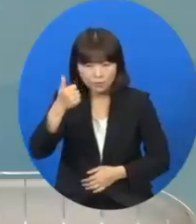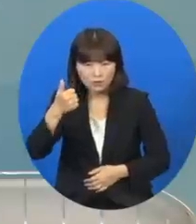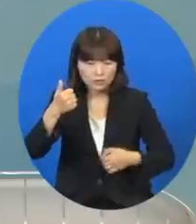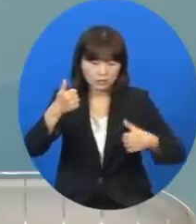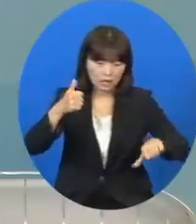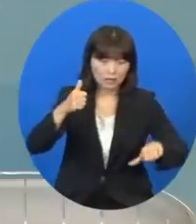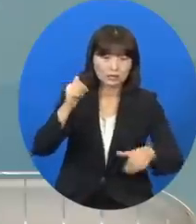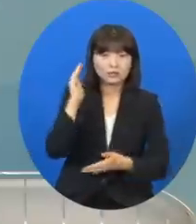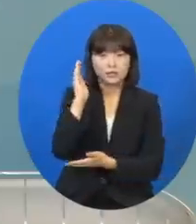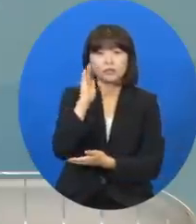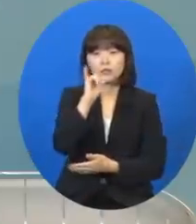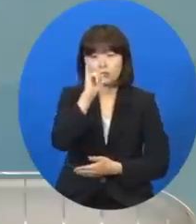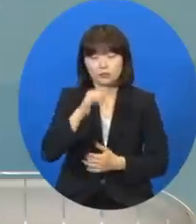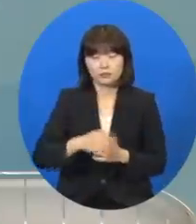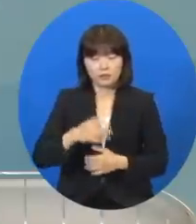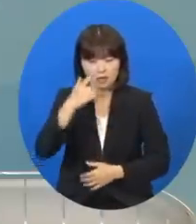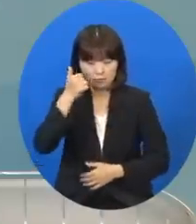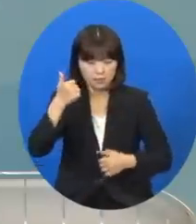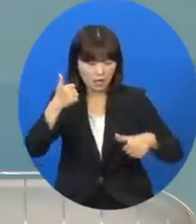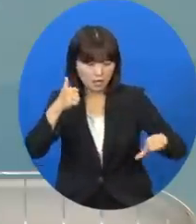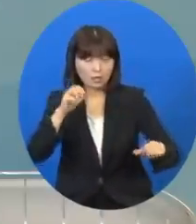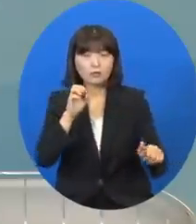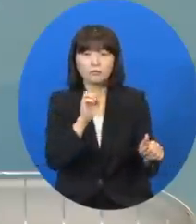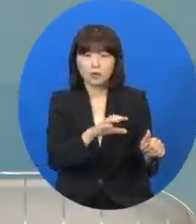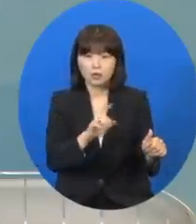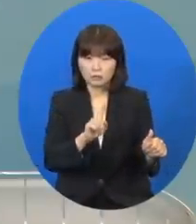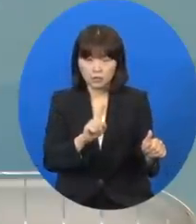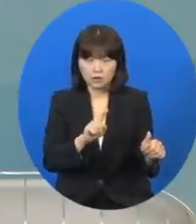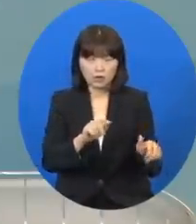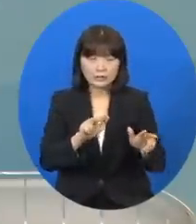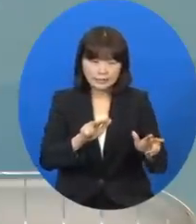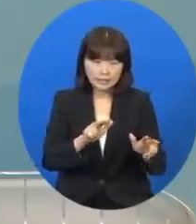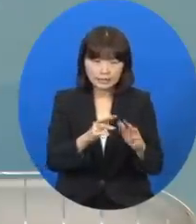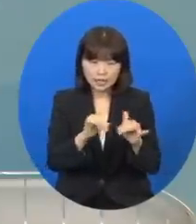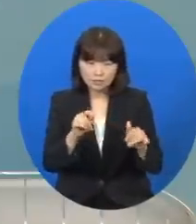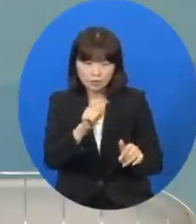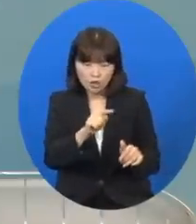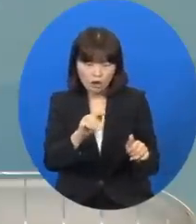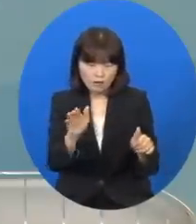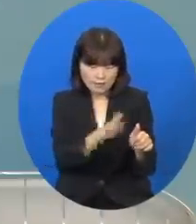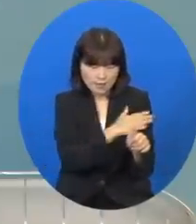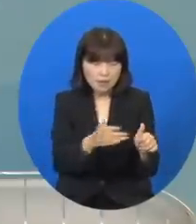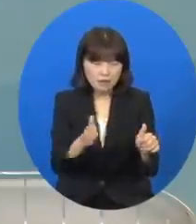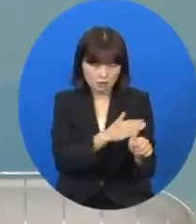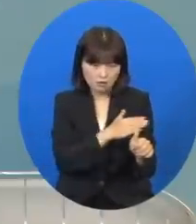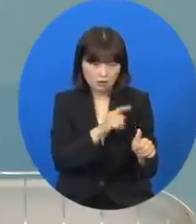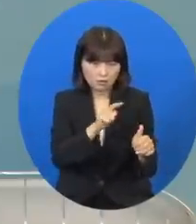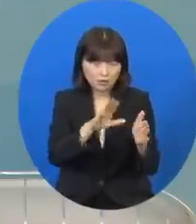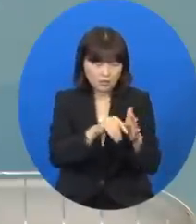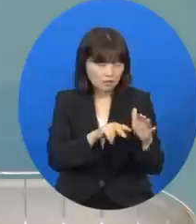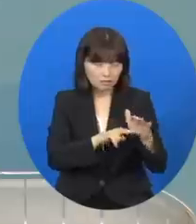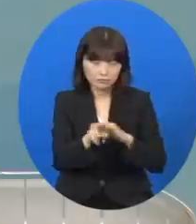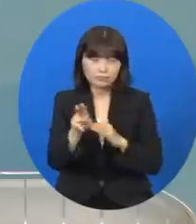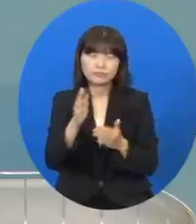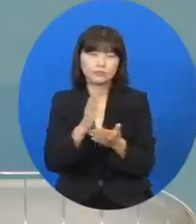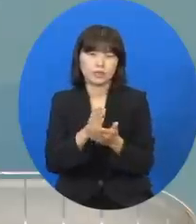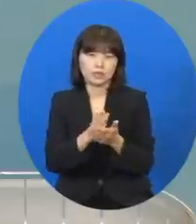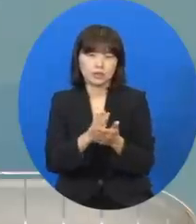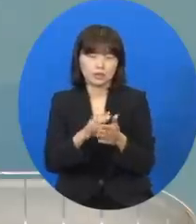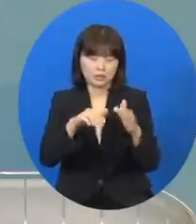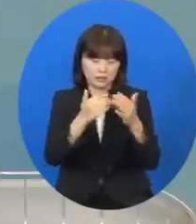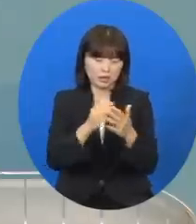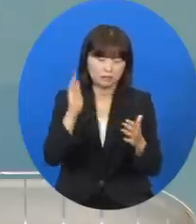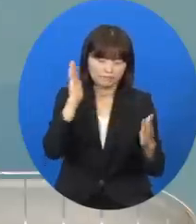나와요. 아버지가 아들에게 이렇게 이야기합니다. 이제 너 사람들이 너를 때릴 거야. 그럴 때 너 피하지 마. 다